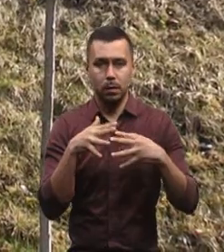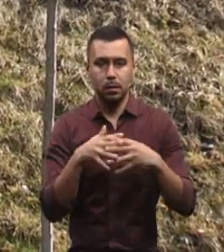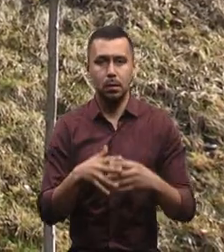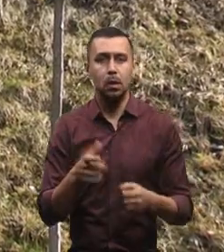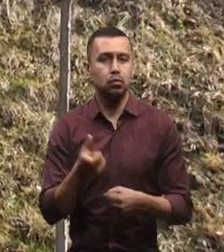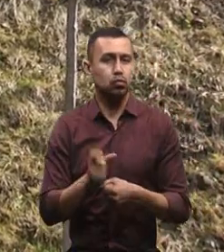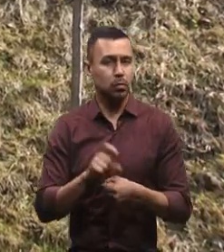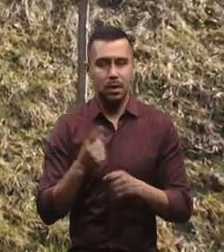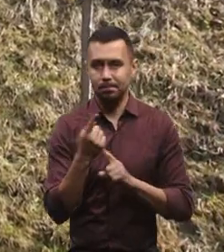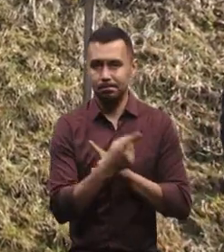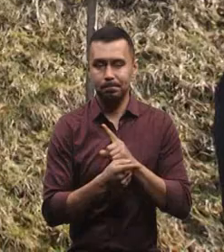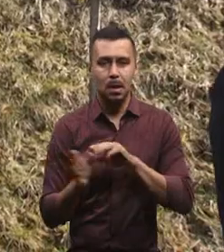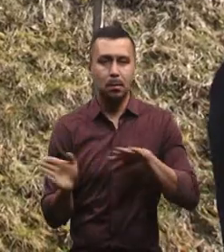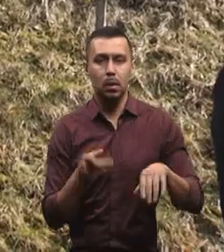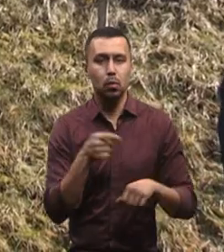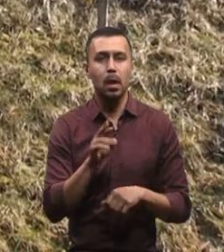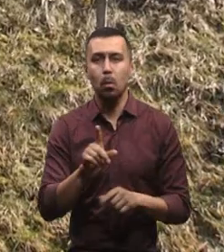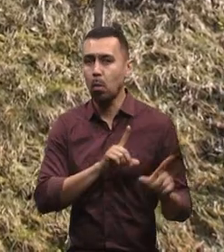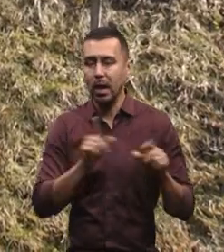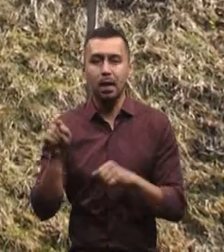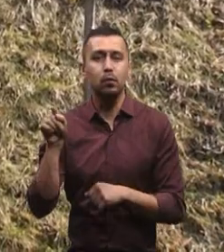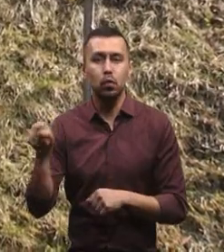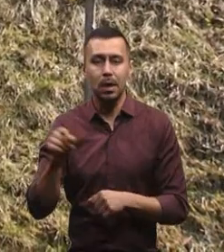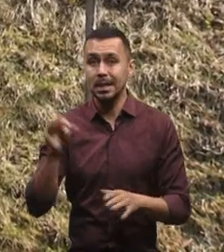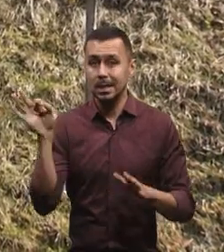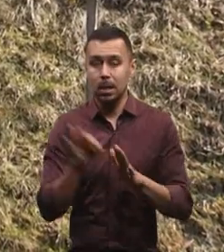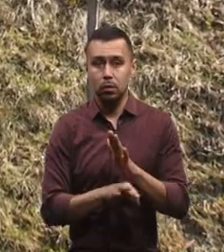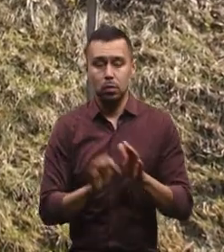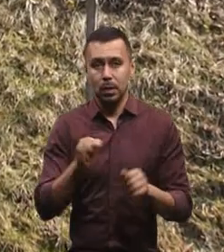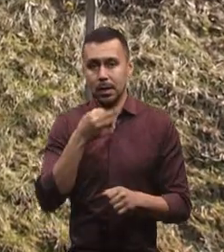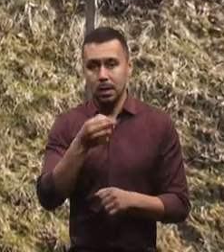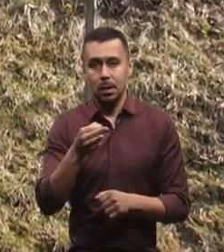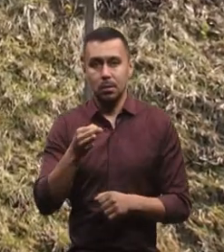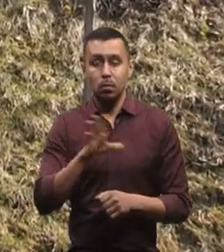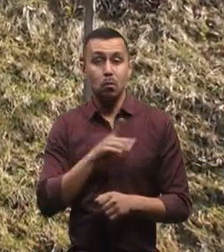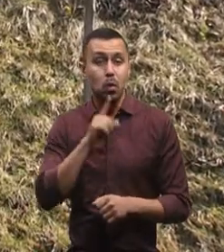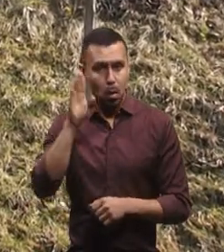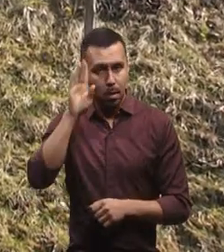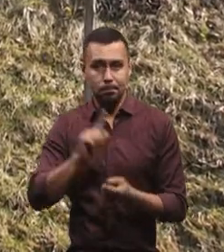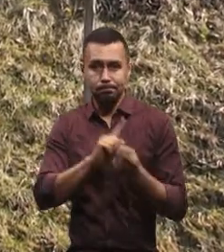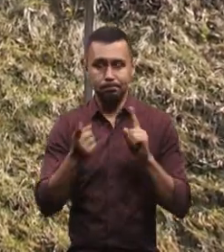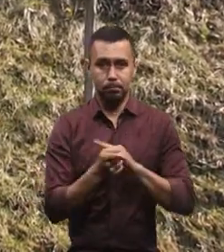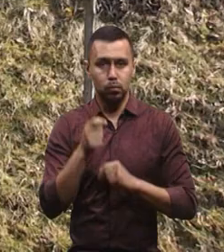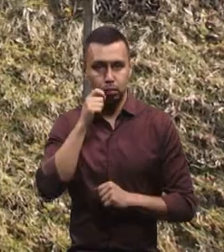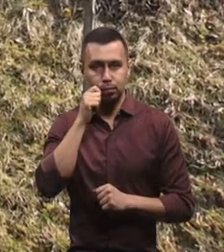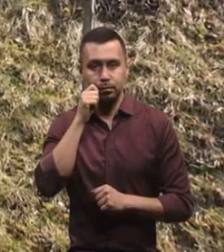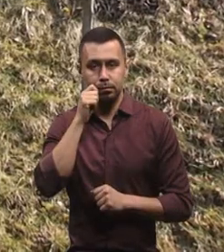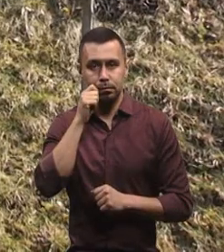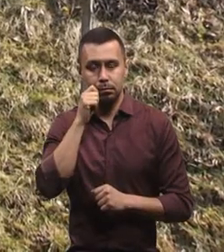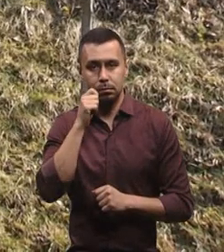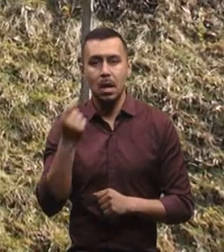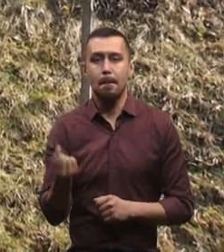Дуже помінявся після того, як поїхав туди, зразу, можна сказати, з хлопчини став мужчина. Да. Мало